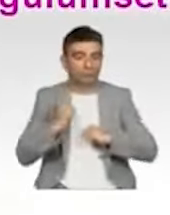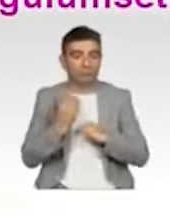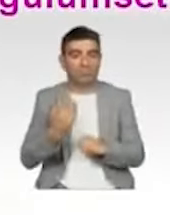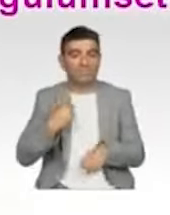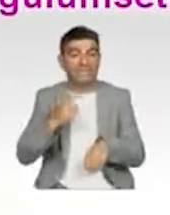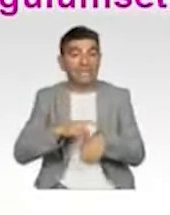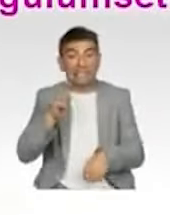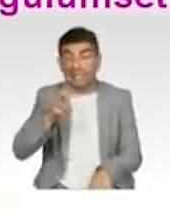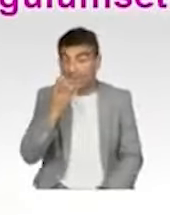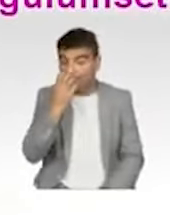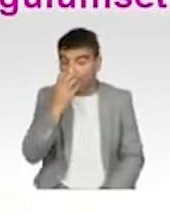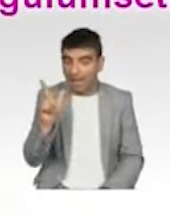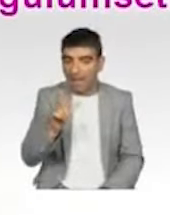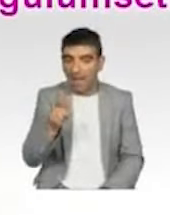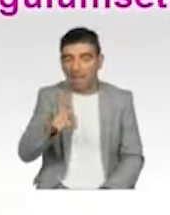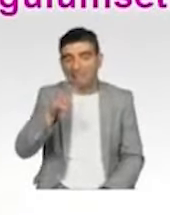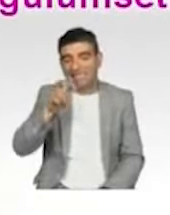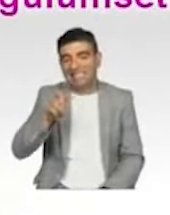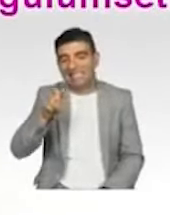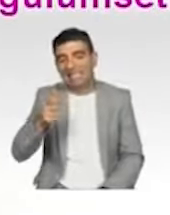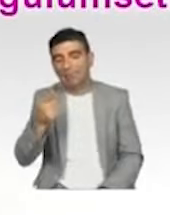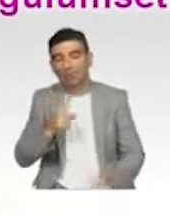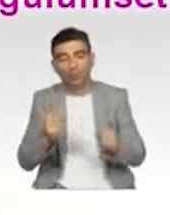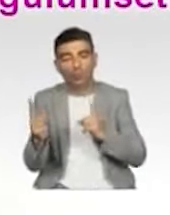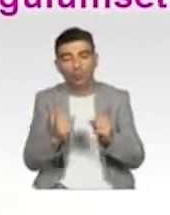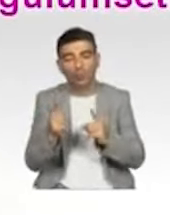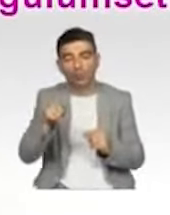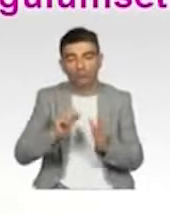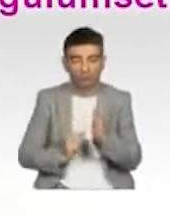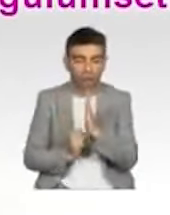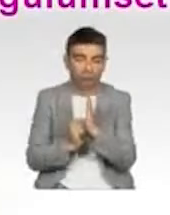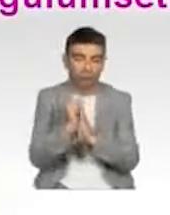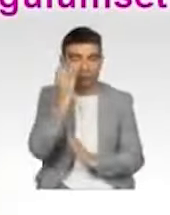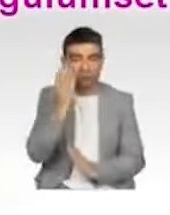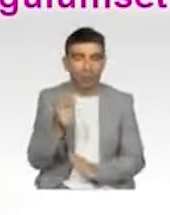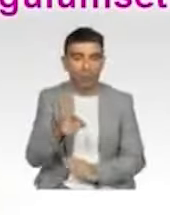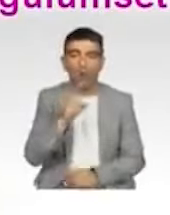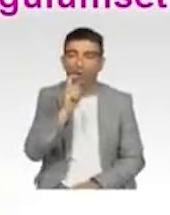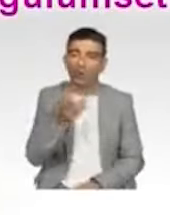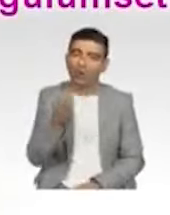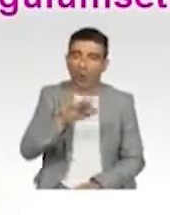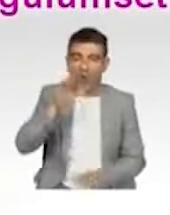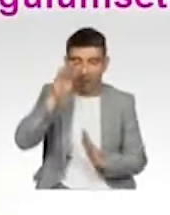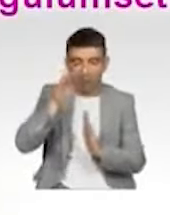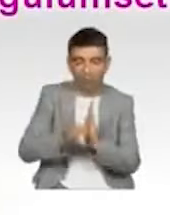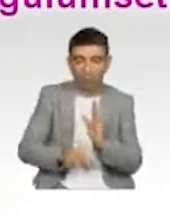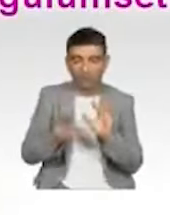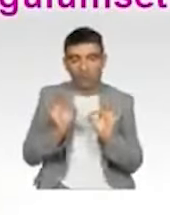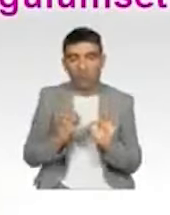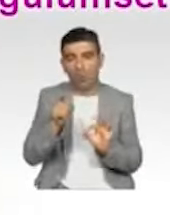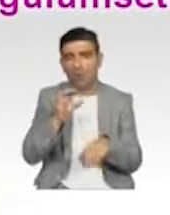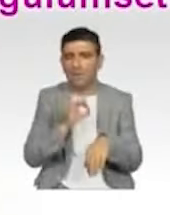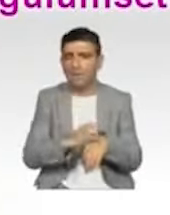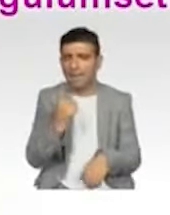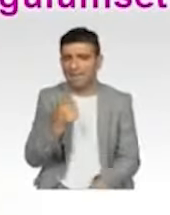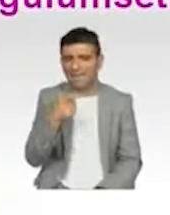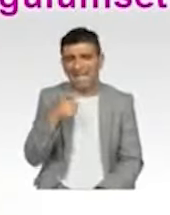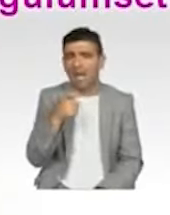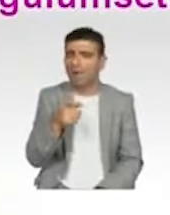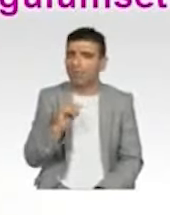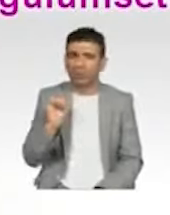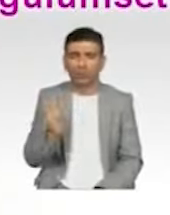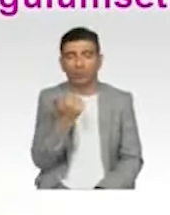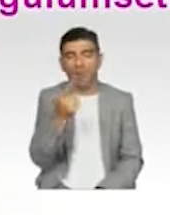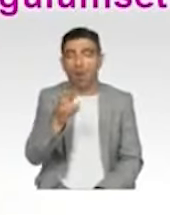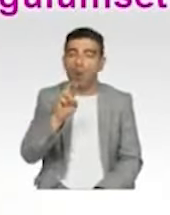8'i beklemek lazım. 8-8.5 kortizolümüz pik yapıyor zaten. 9'dan sonra düşmeye başlıyor. O zaman bir kahve mükemmel.